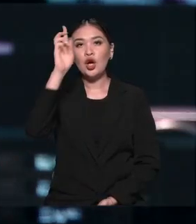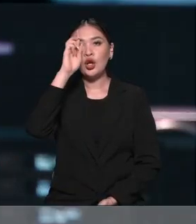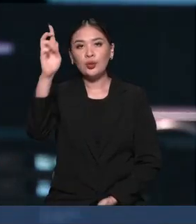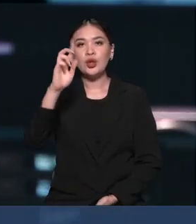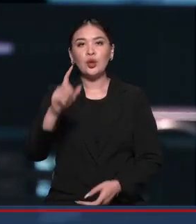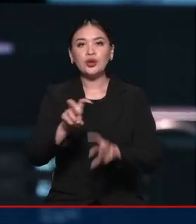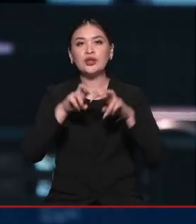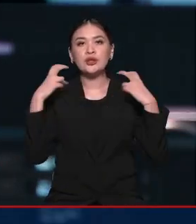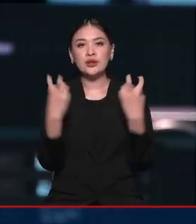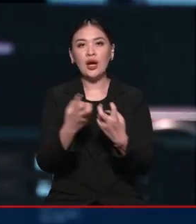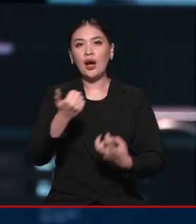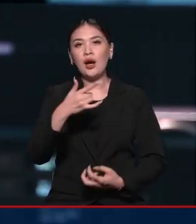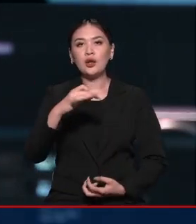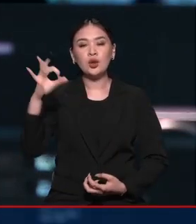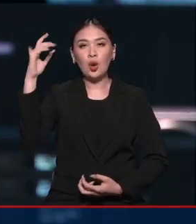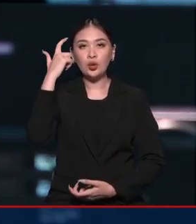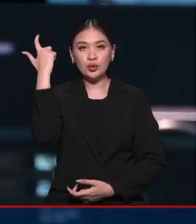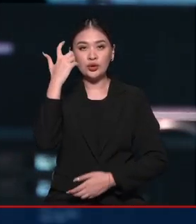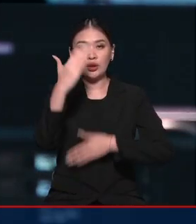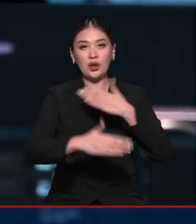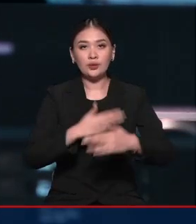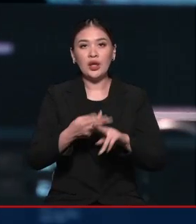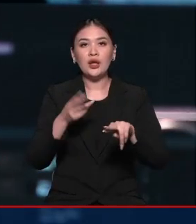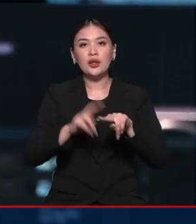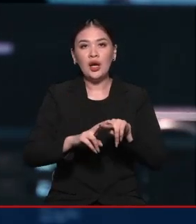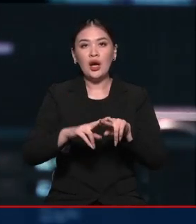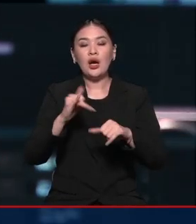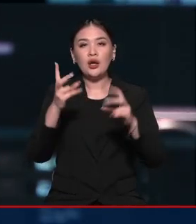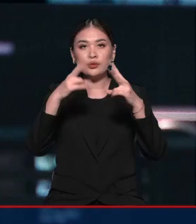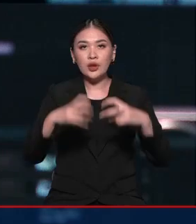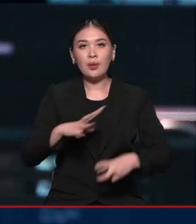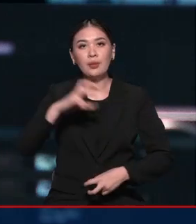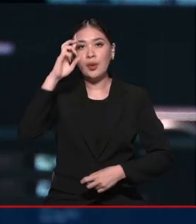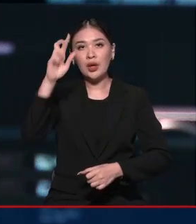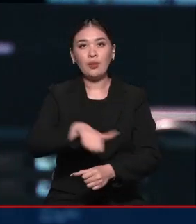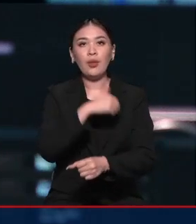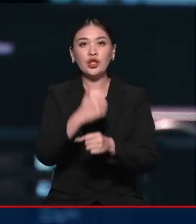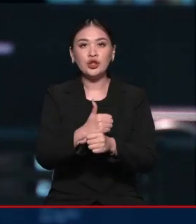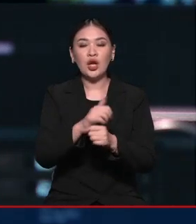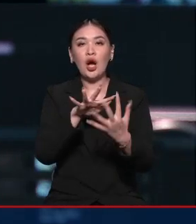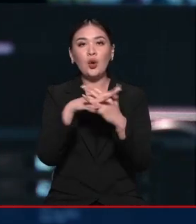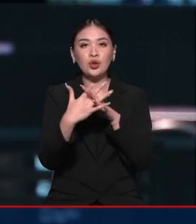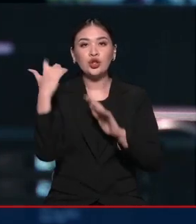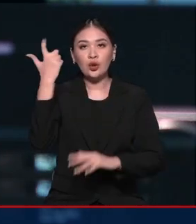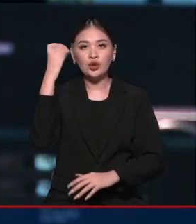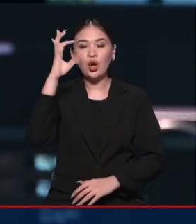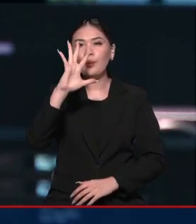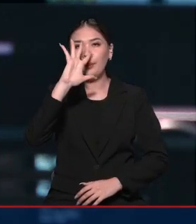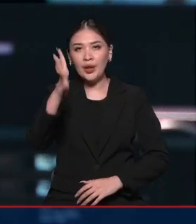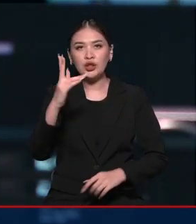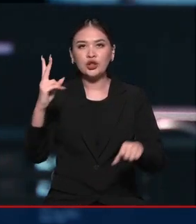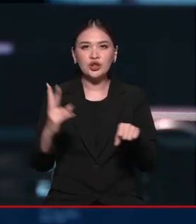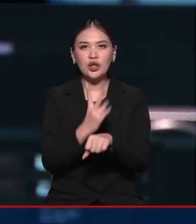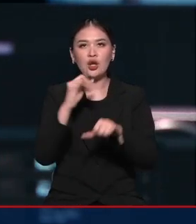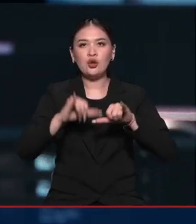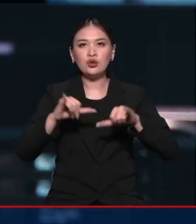Үкмет отырсында агроөнеркәсіп кешен дамыту мүмкіндіктері қаралды. Мемлекет басшысы ауыл шаруашылығы өнімдерінің көлемін 5 жылда 2 есе